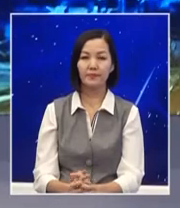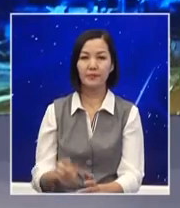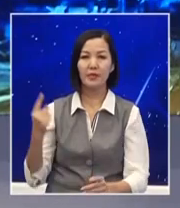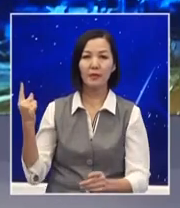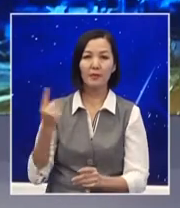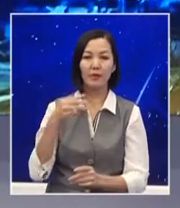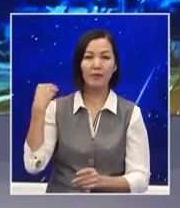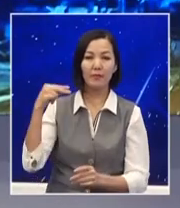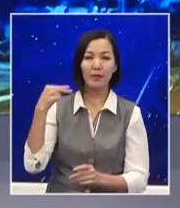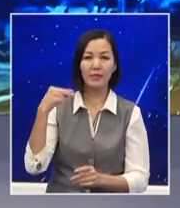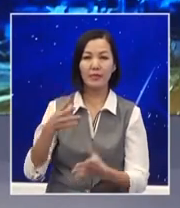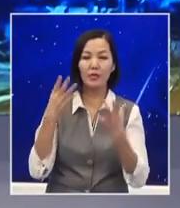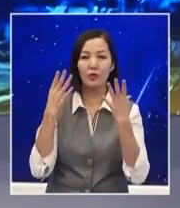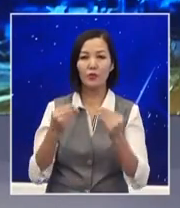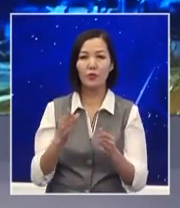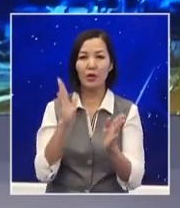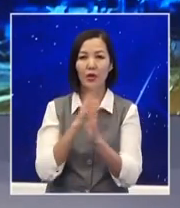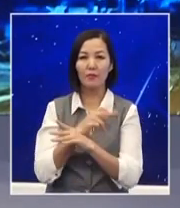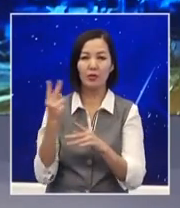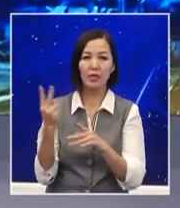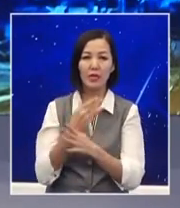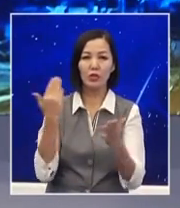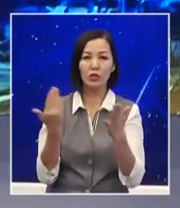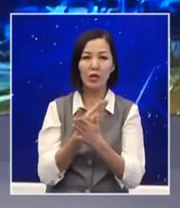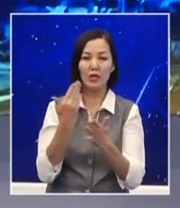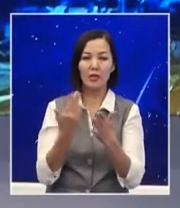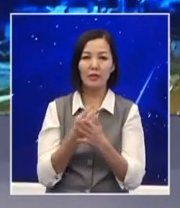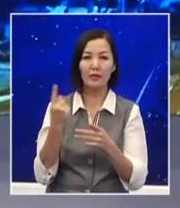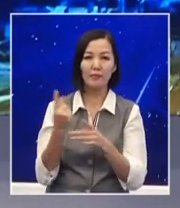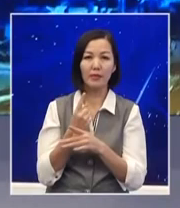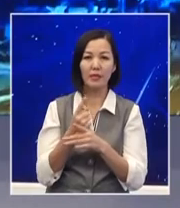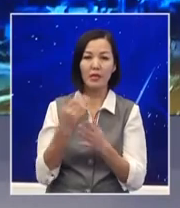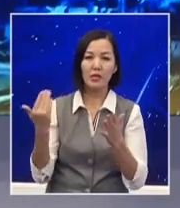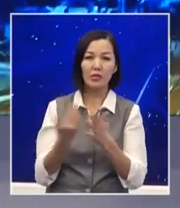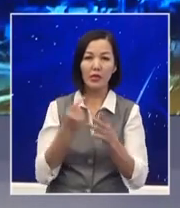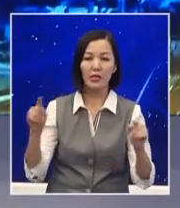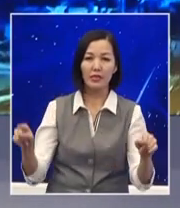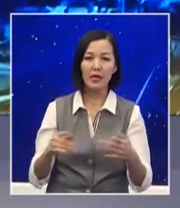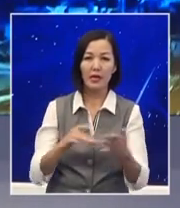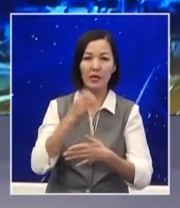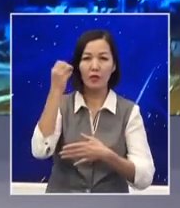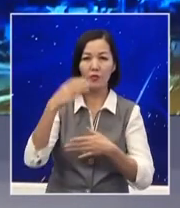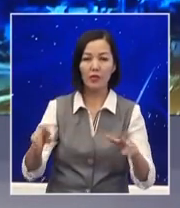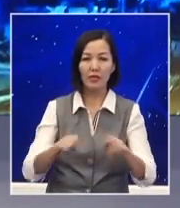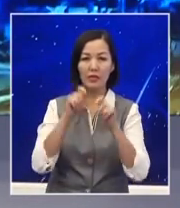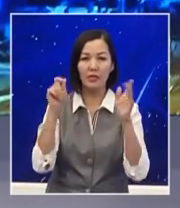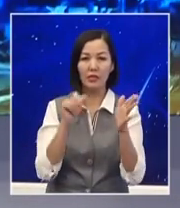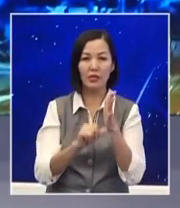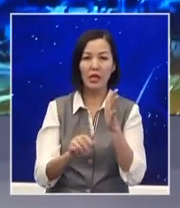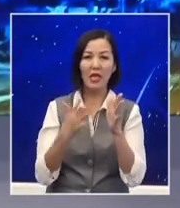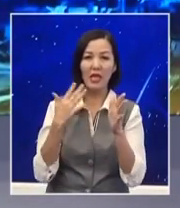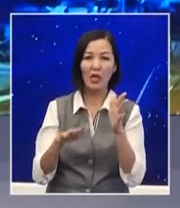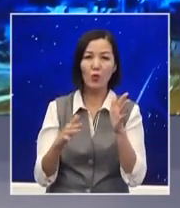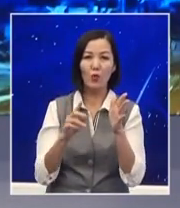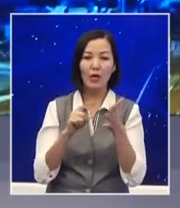Тұңғыш президент күні қапшағайлықтар қос бірдей қуанышқа кенелді. Бірі биыл іргетасы қаланып, қала орталығынан бой көтерген 50 пәтерлі еңселі